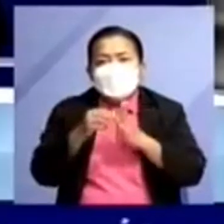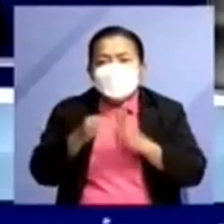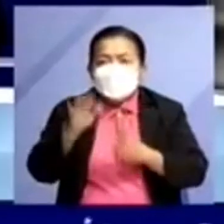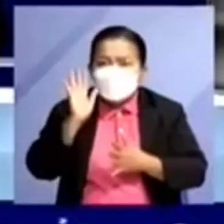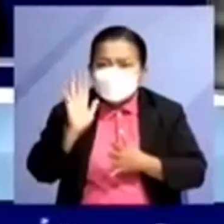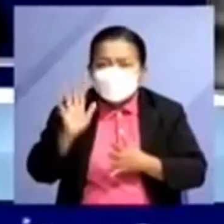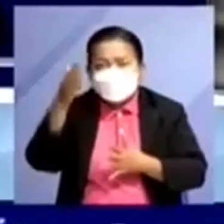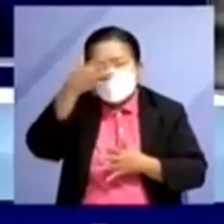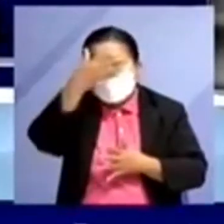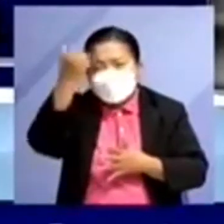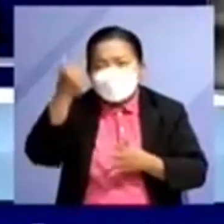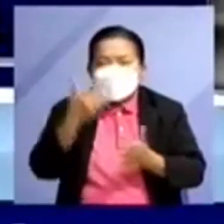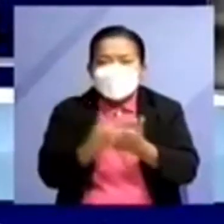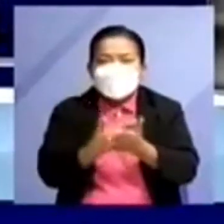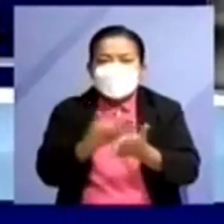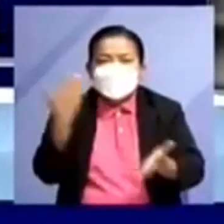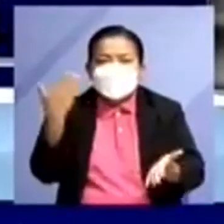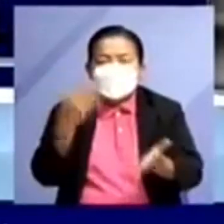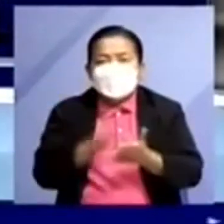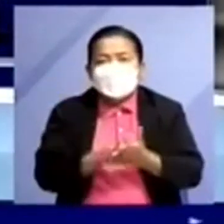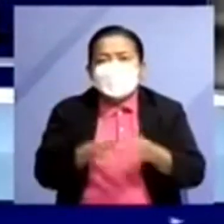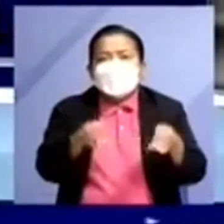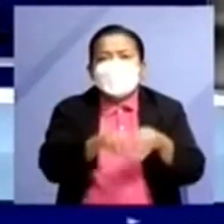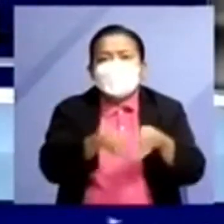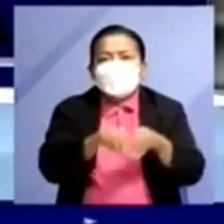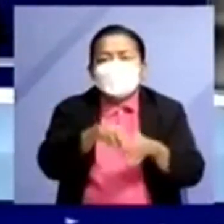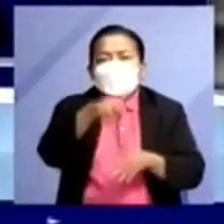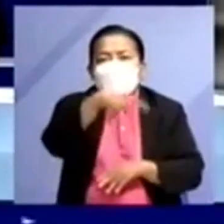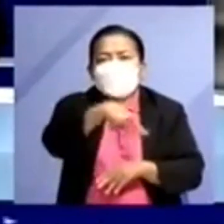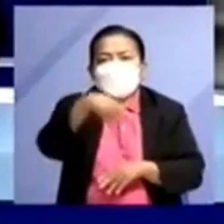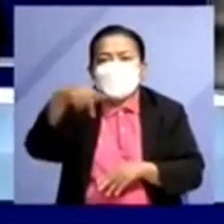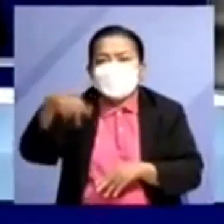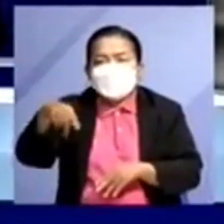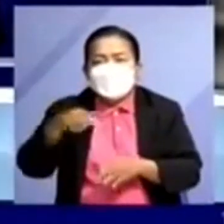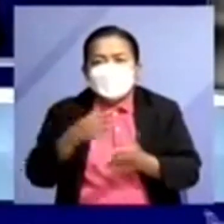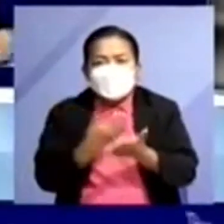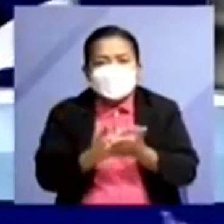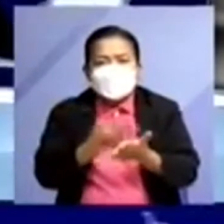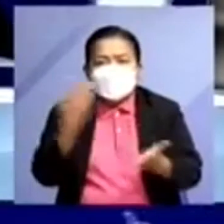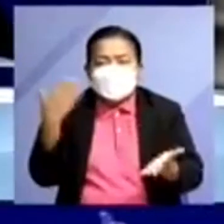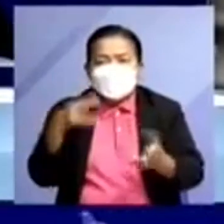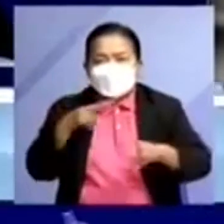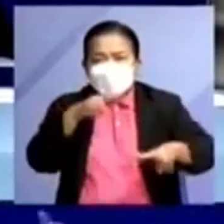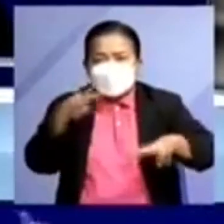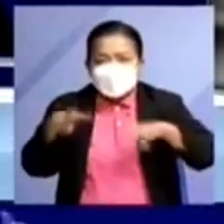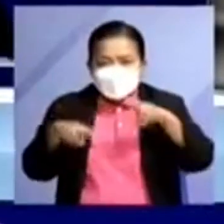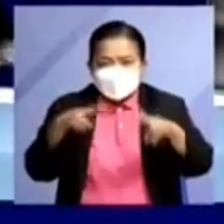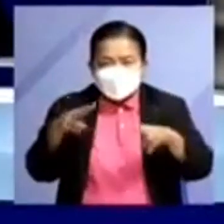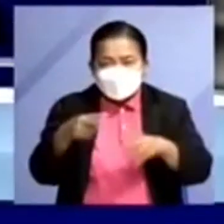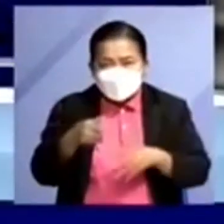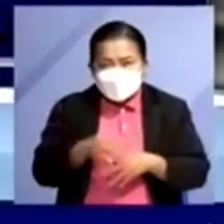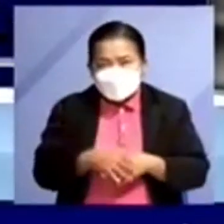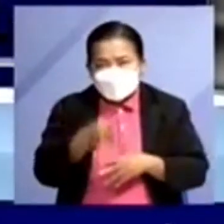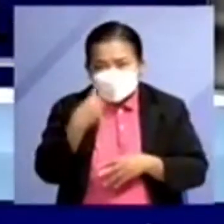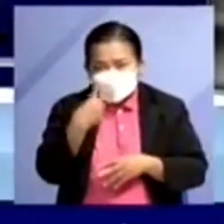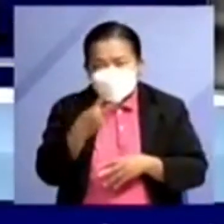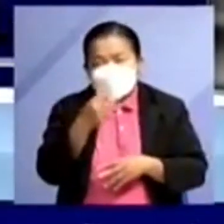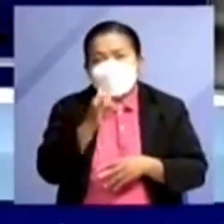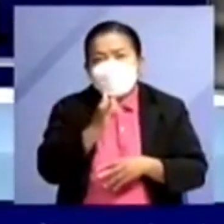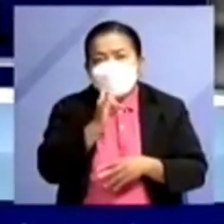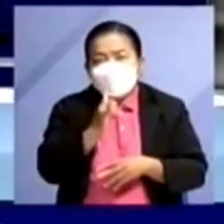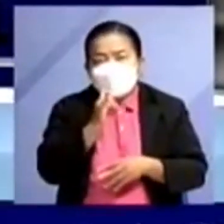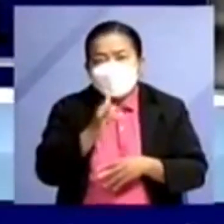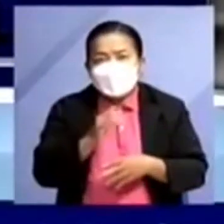ทุเรียนลูกหนึ่งเราไปซื้อเนี่ยโอ้โหเหยียบพันเหมือนกันนะ ใช่คุณโดยเฉพาะก้านยาวนี่นะ เป็นพันแน่นอนเลยคุณและที่สำคัญ